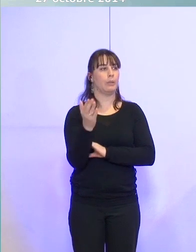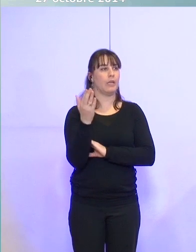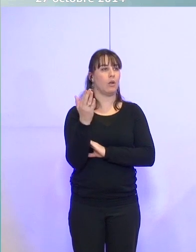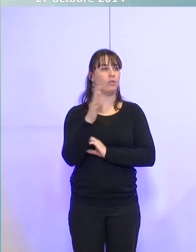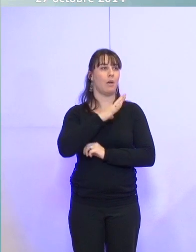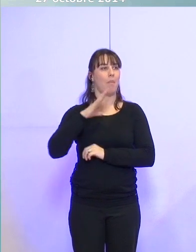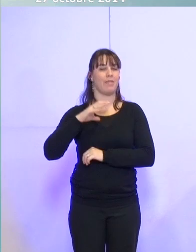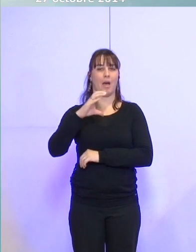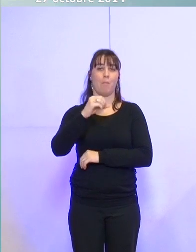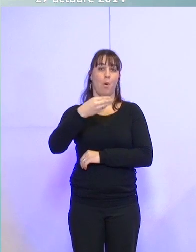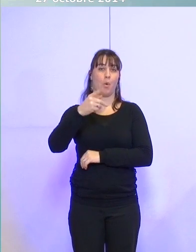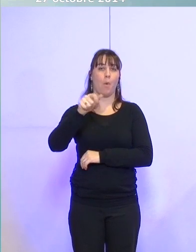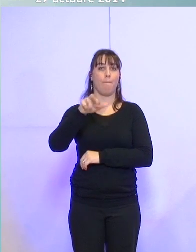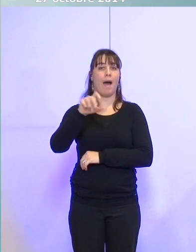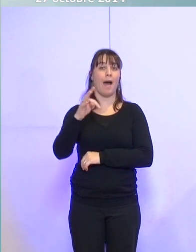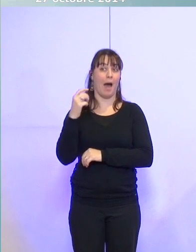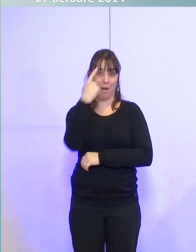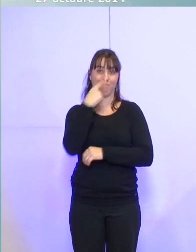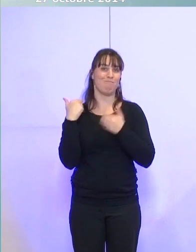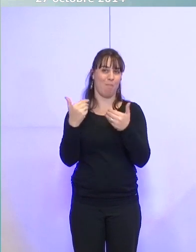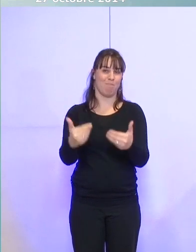par Madame Compara.